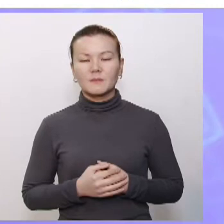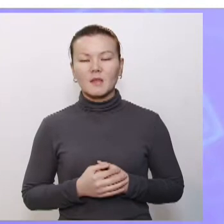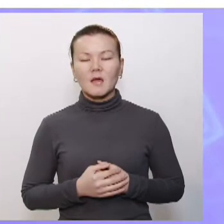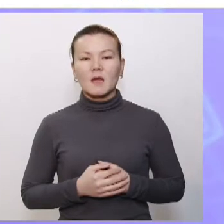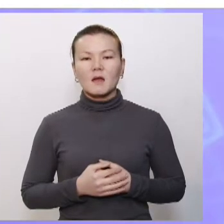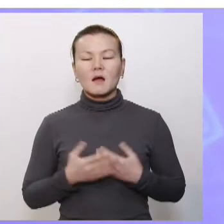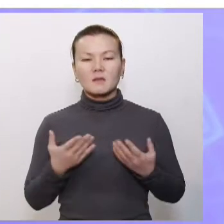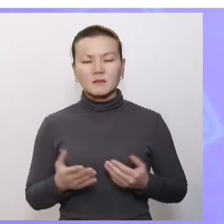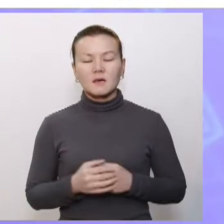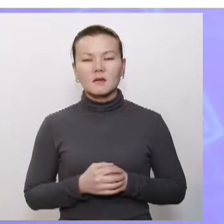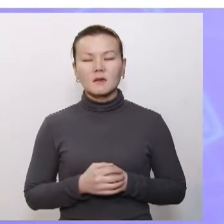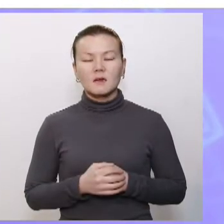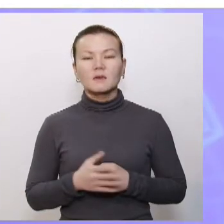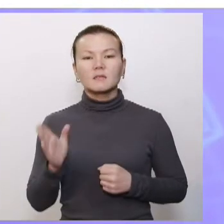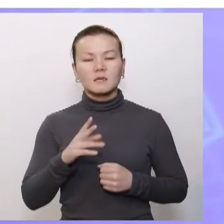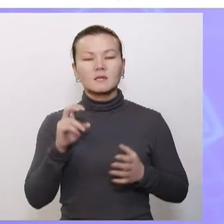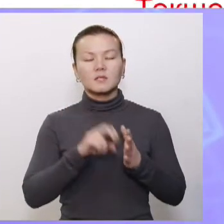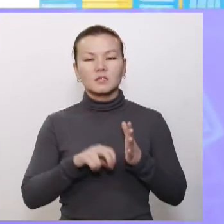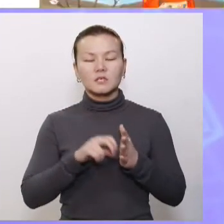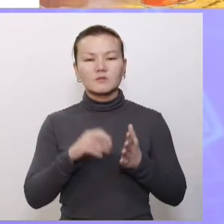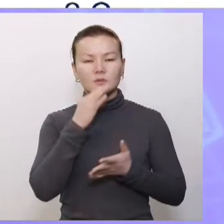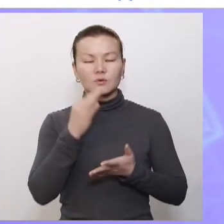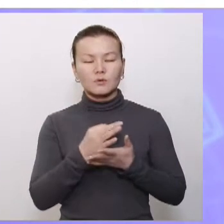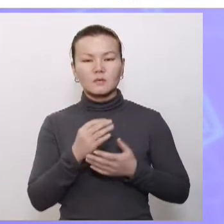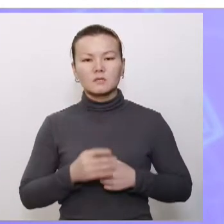Анда жообуңарды текшерели.